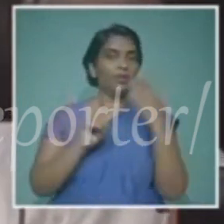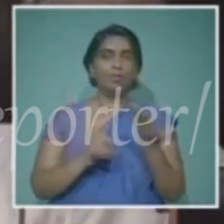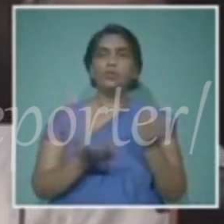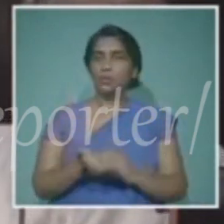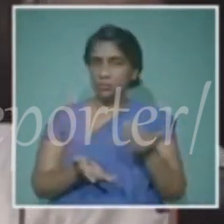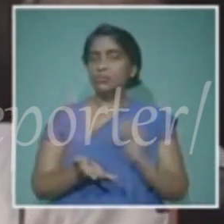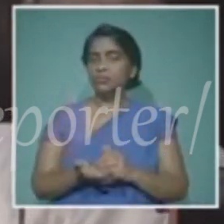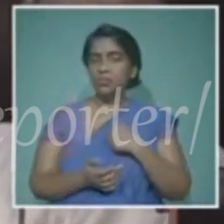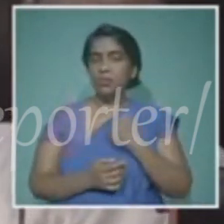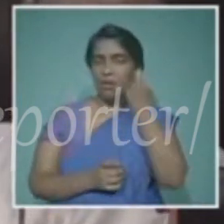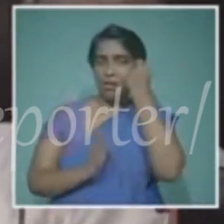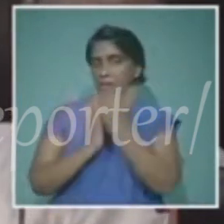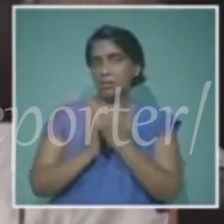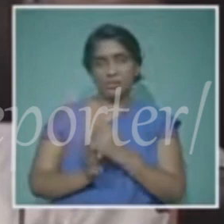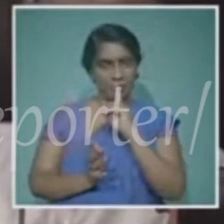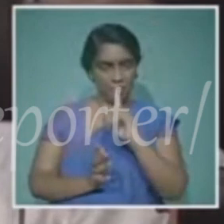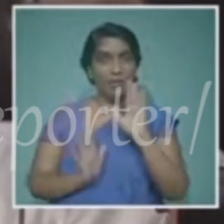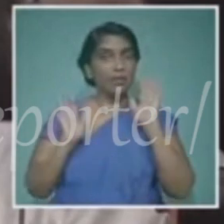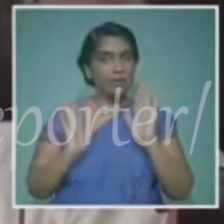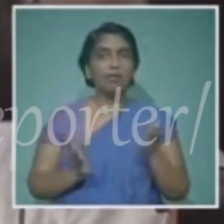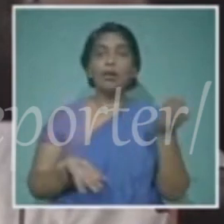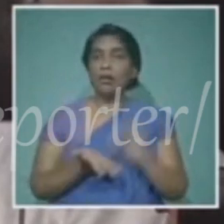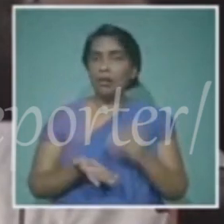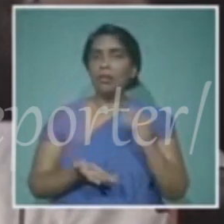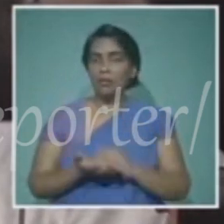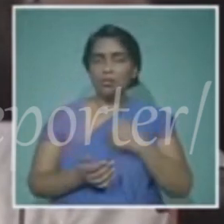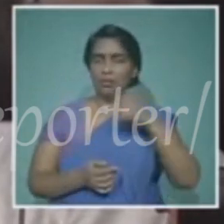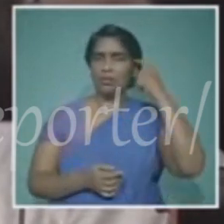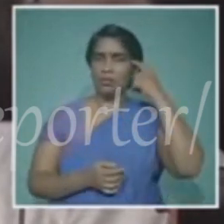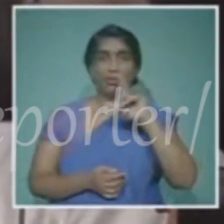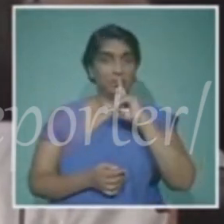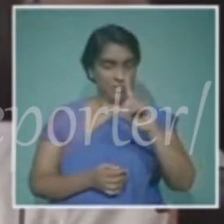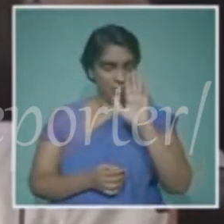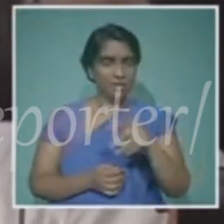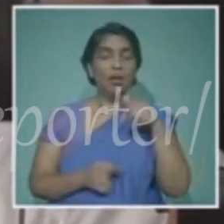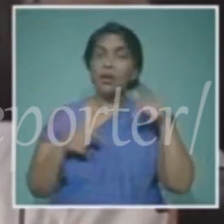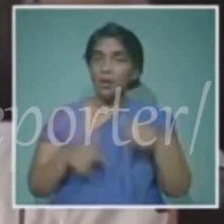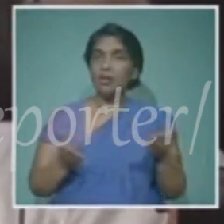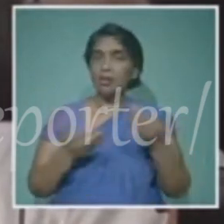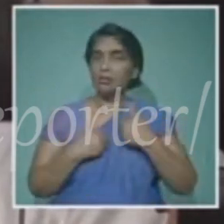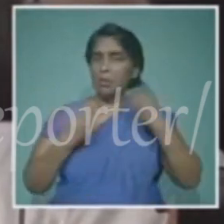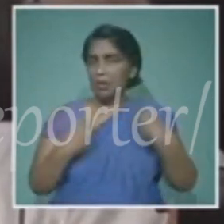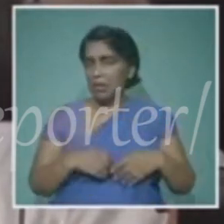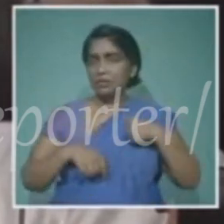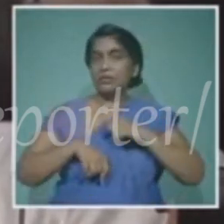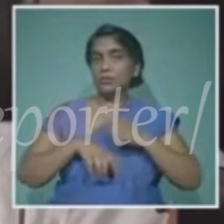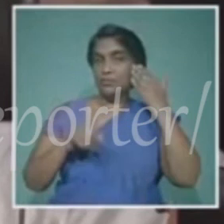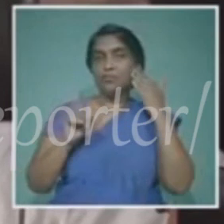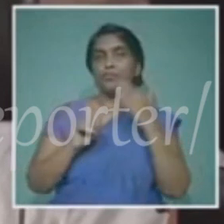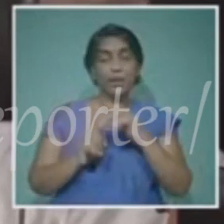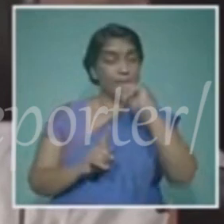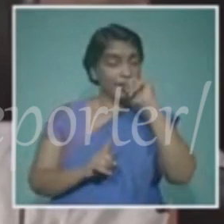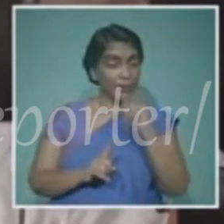විට ඔබට කරුණු පෙන්වා දී තිබෙනවා. නමුත් නැවත නැවත එය සිහිපත් කළ යුතු වෙන්නේ අද අප වැටි ඇති තත්ත්වයේ පිළිබඳ